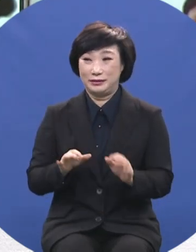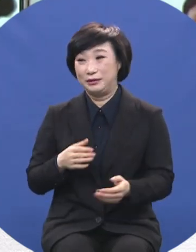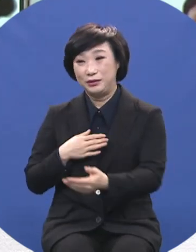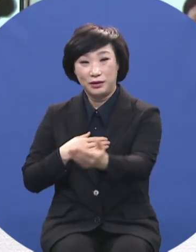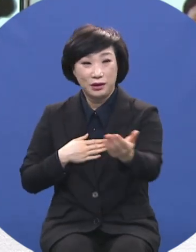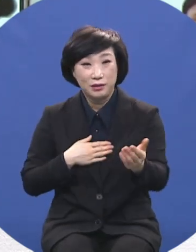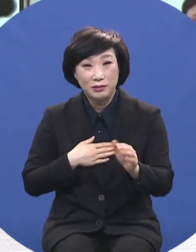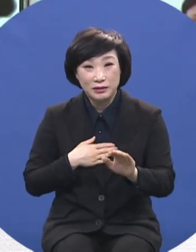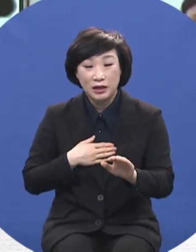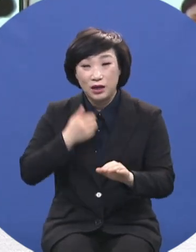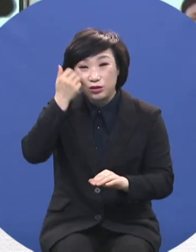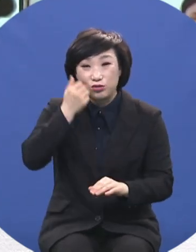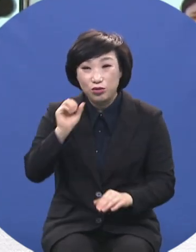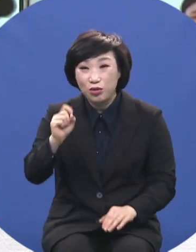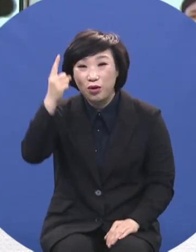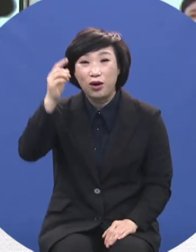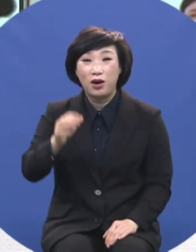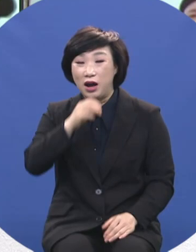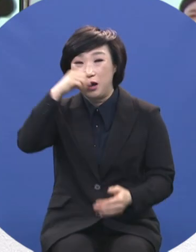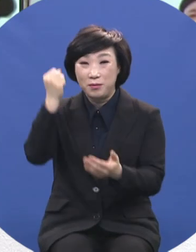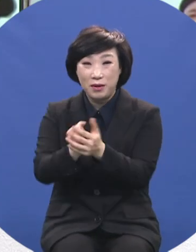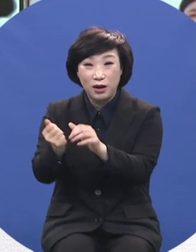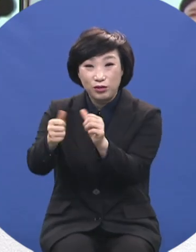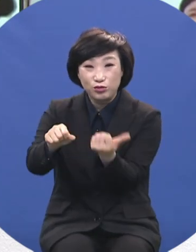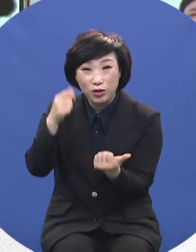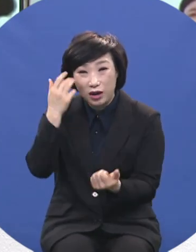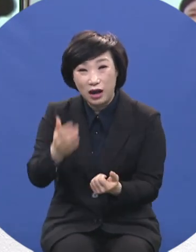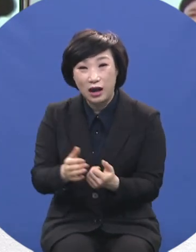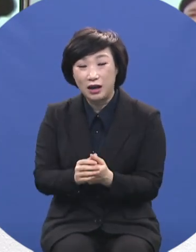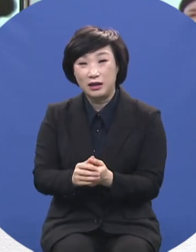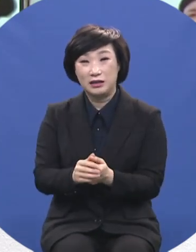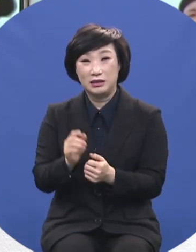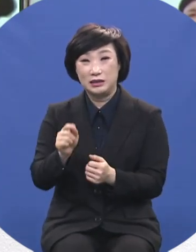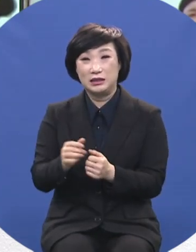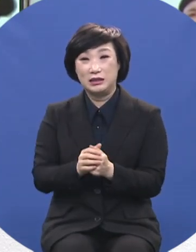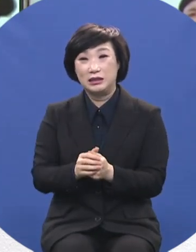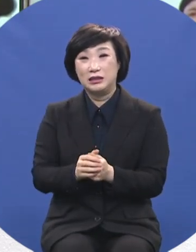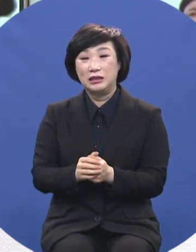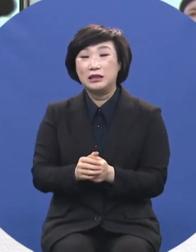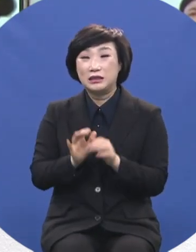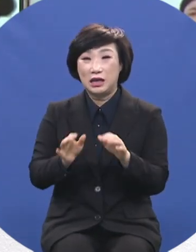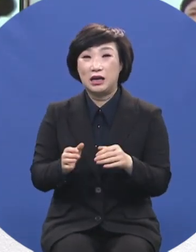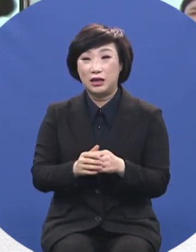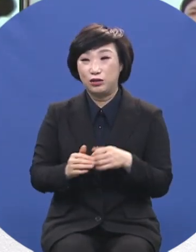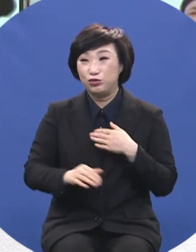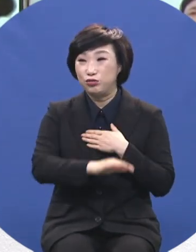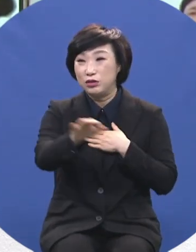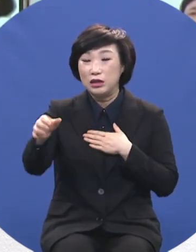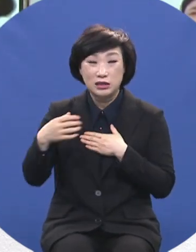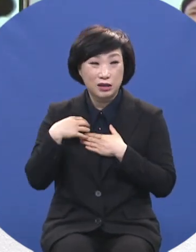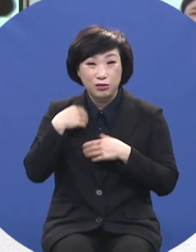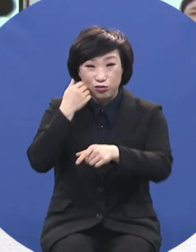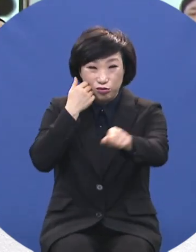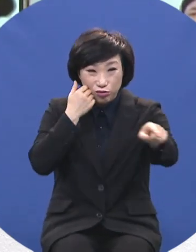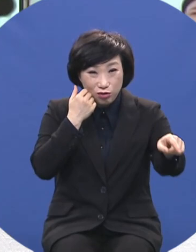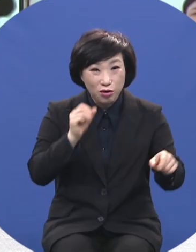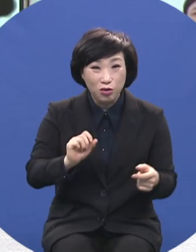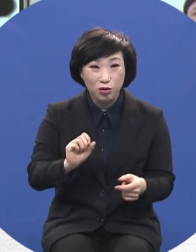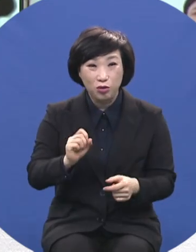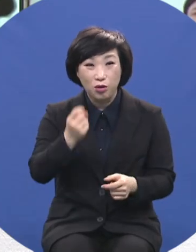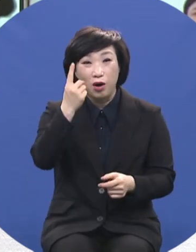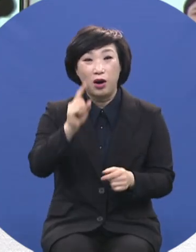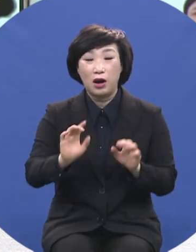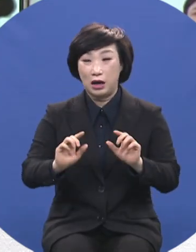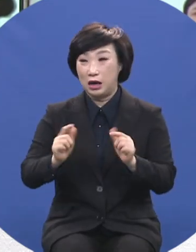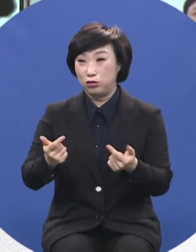여러분 누구 때문에 이 십자가의 죽으심을 공동 책임을 지려고 하지 말고 내가